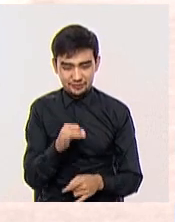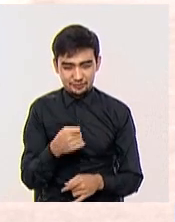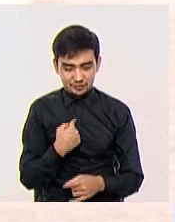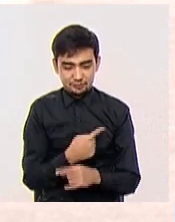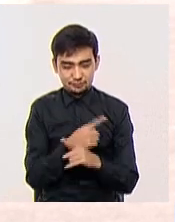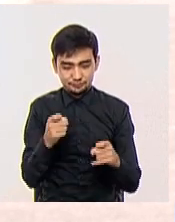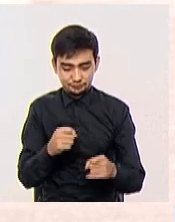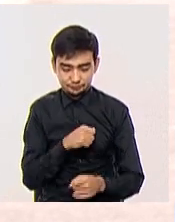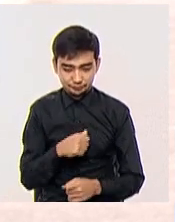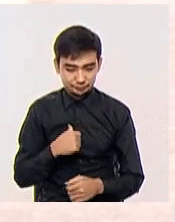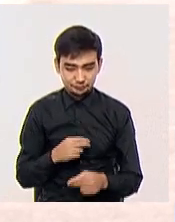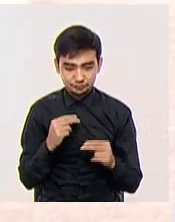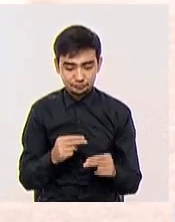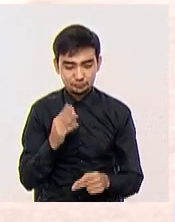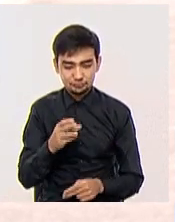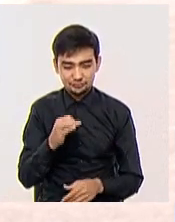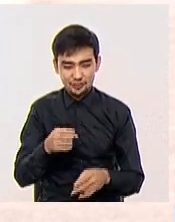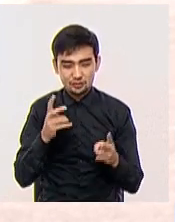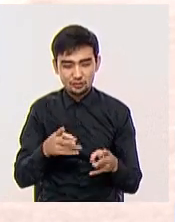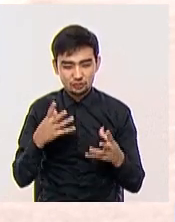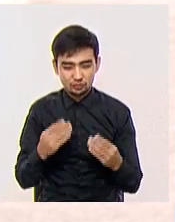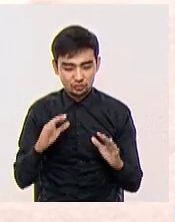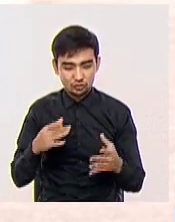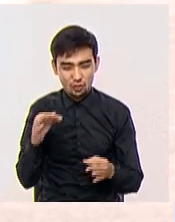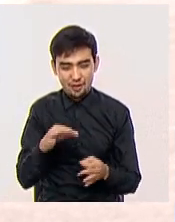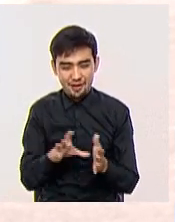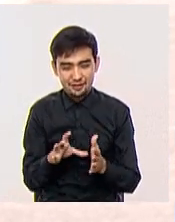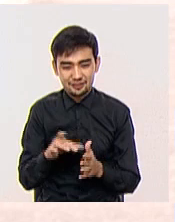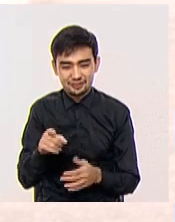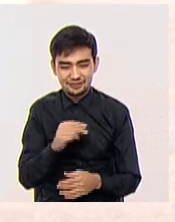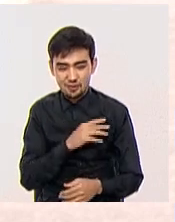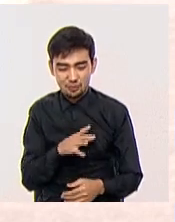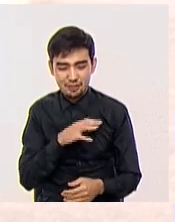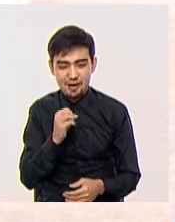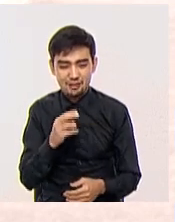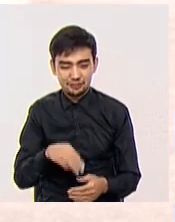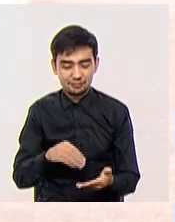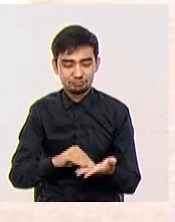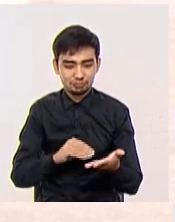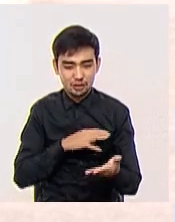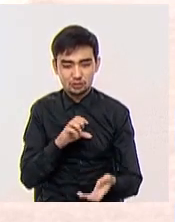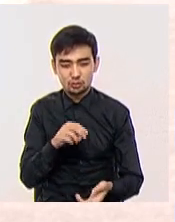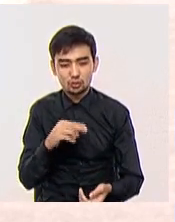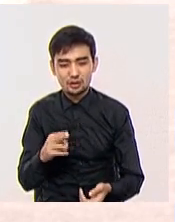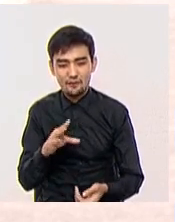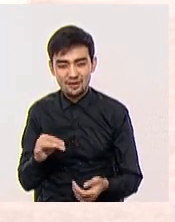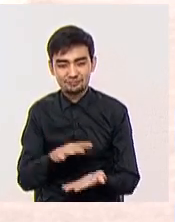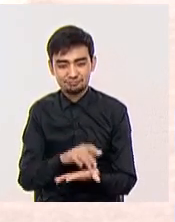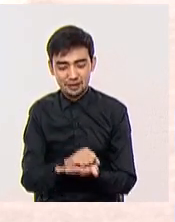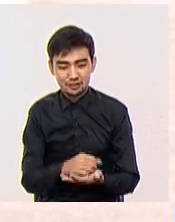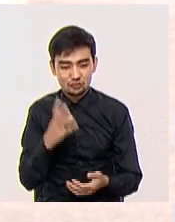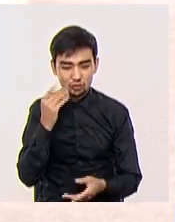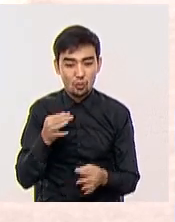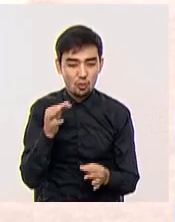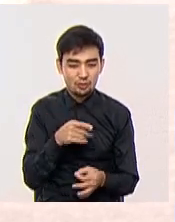ресми мәлімдеймін. Оқиға болған күні бірден электр сымынан ақау анықталып, акт толтырылды. Бүлінген Спутник V вакциналарының саны да